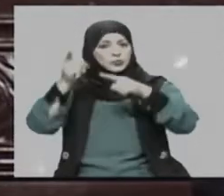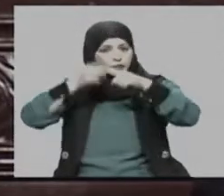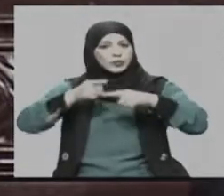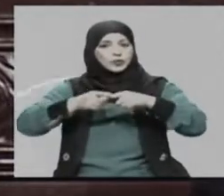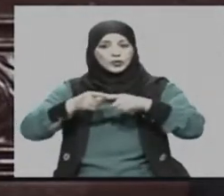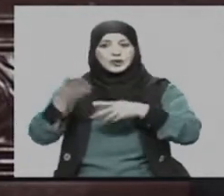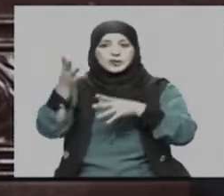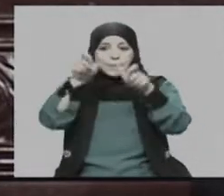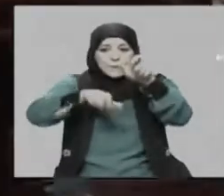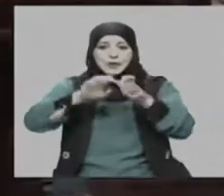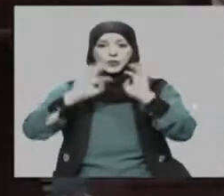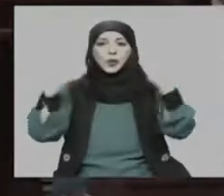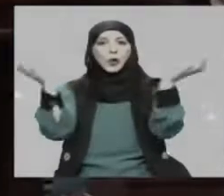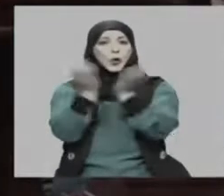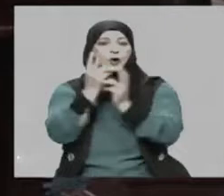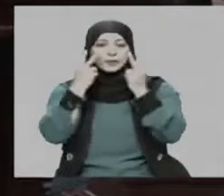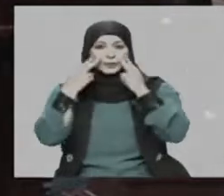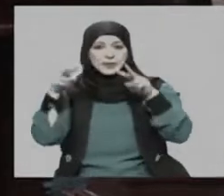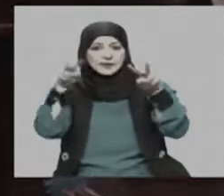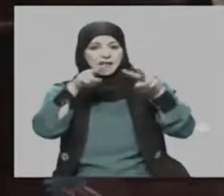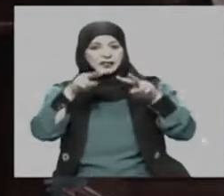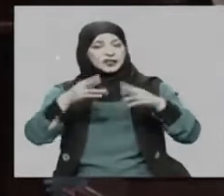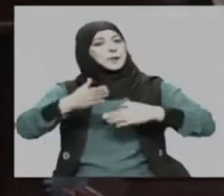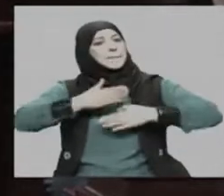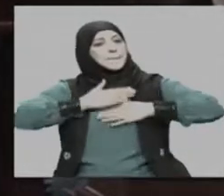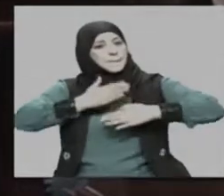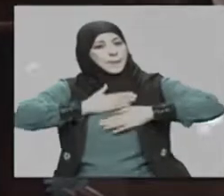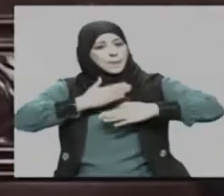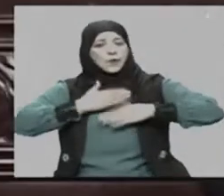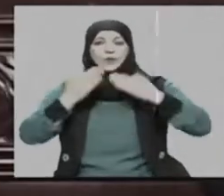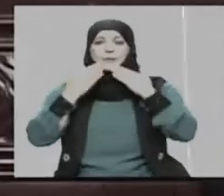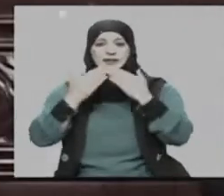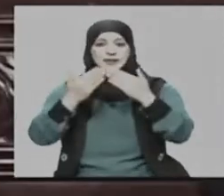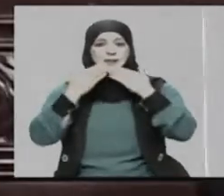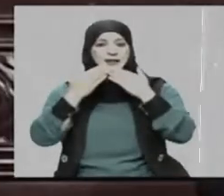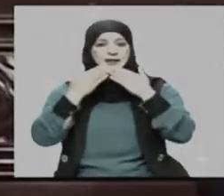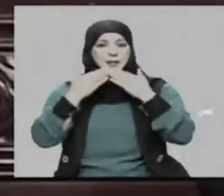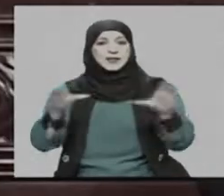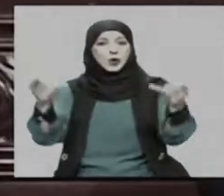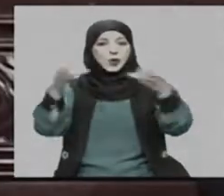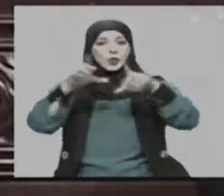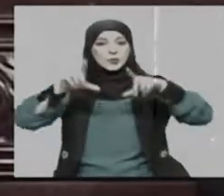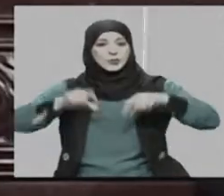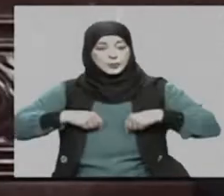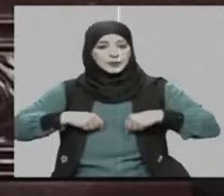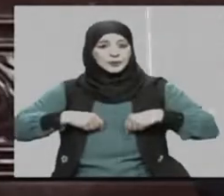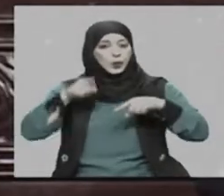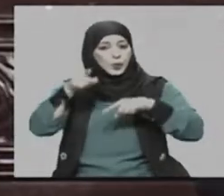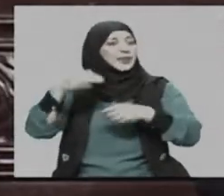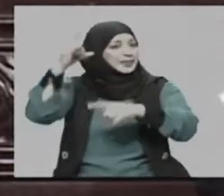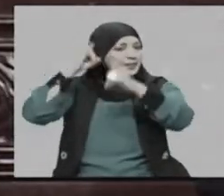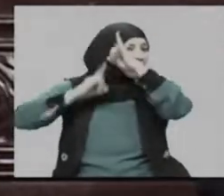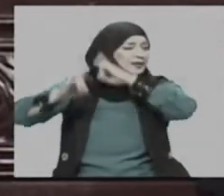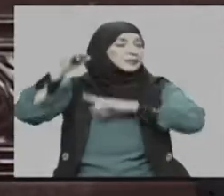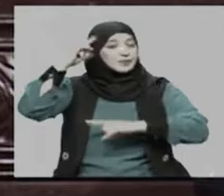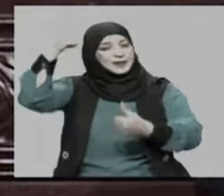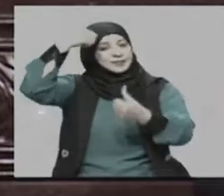أنتوما الشعب، نهني الحكومة هذه باللي قامت به، والتاريخ سيذكر لها ذلك.